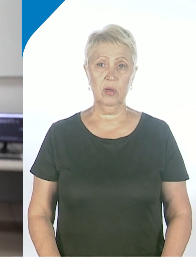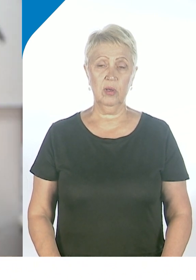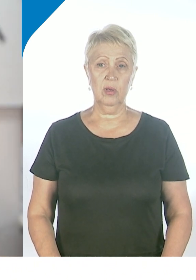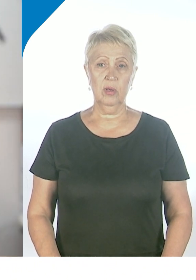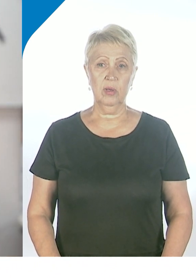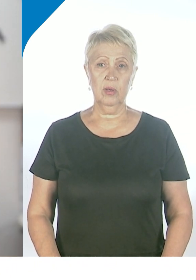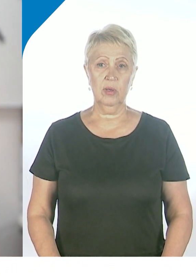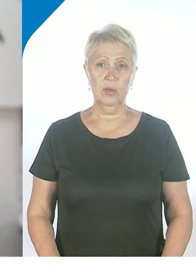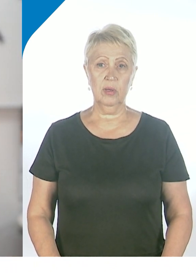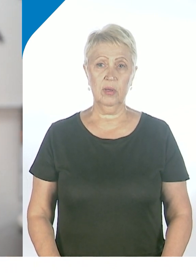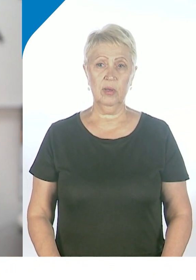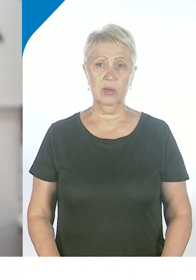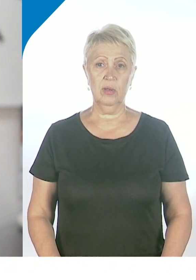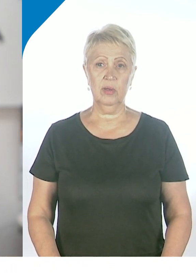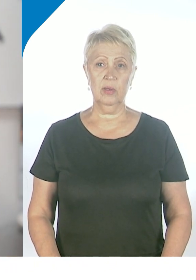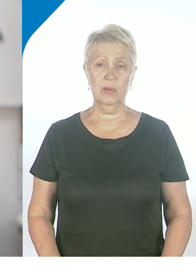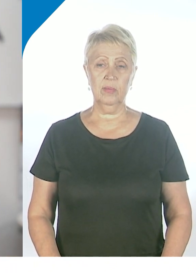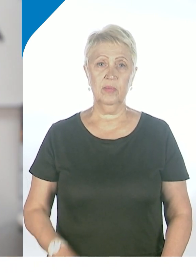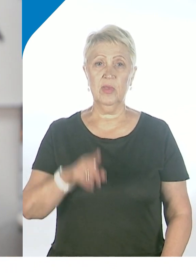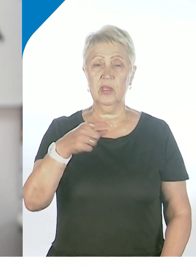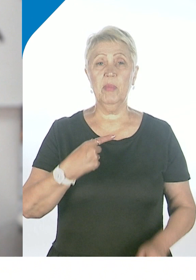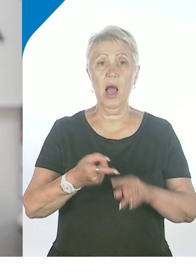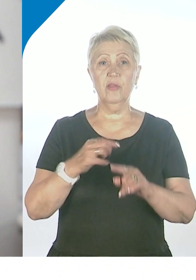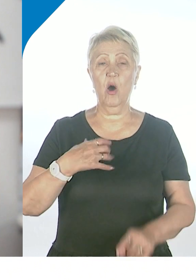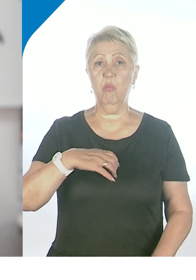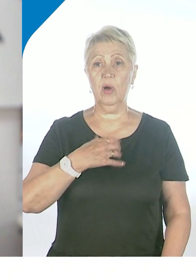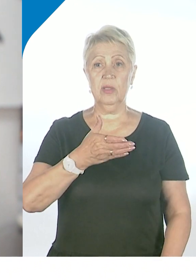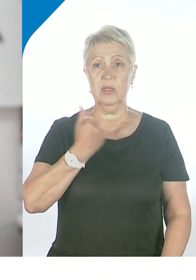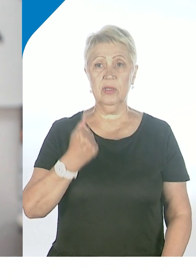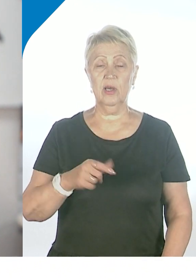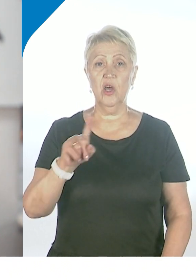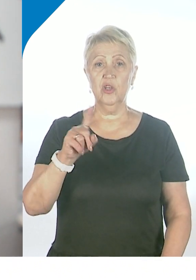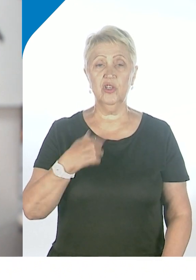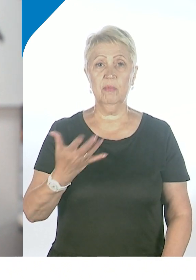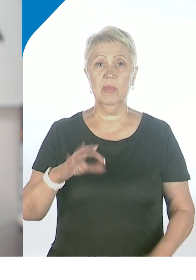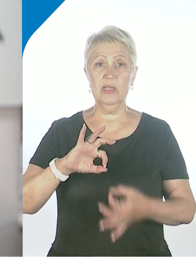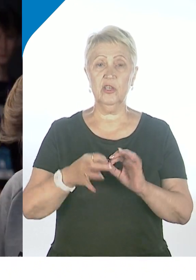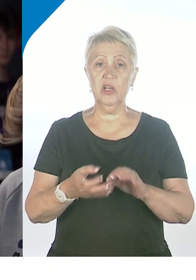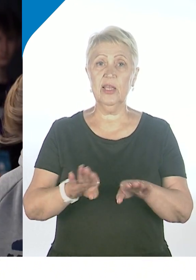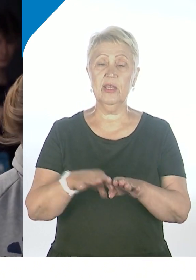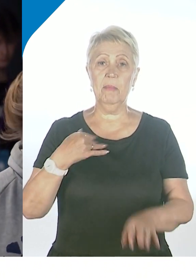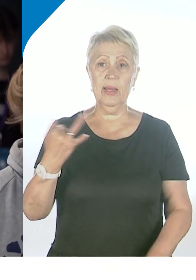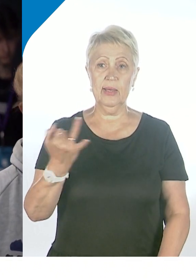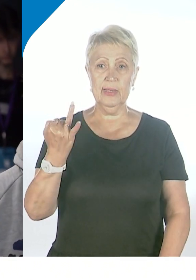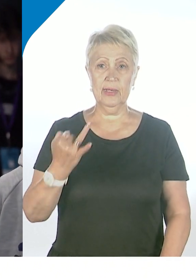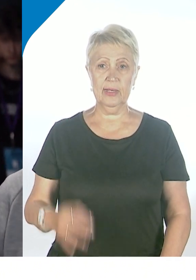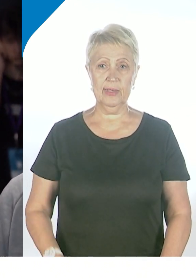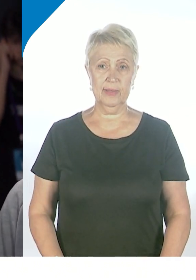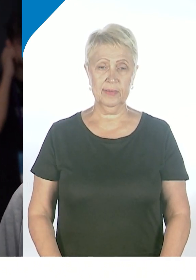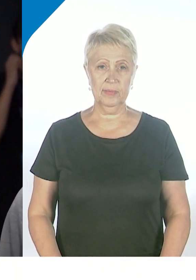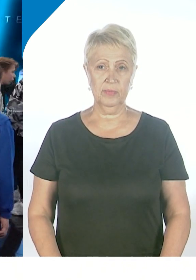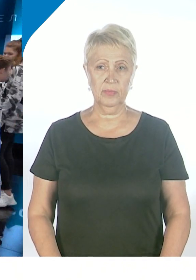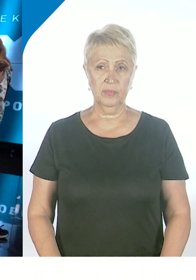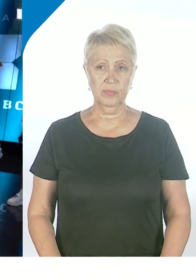занимаются. Тебе это не пугает? Нет, меня ничего не пугает. Чем сложнее, тем интереснее. Так мы живем, так мы